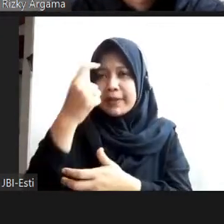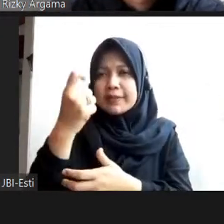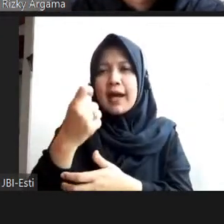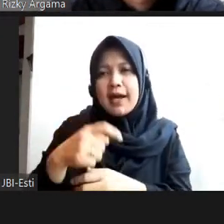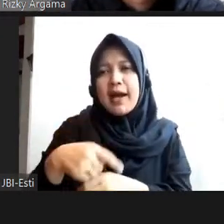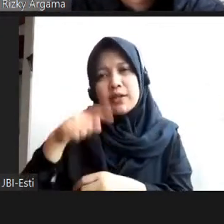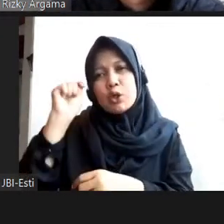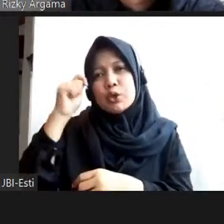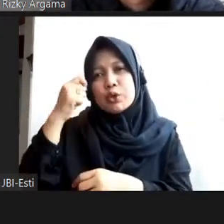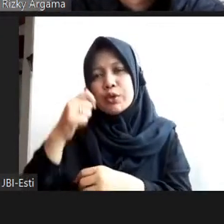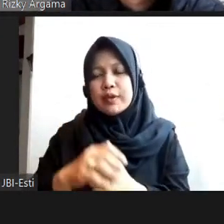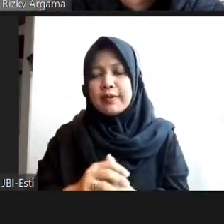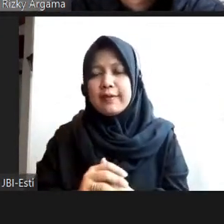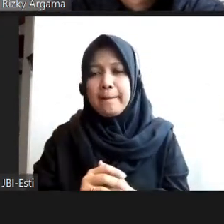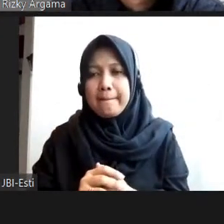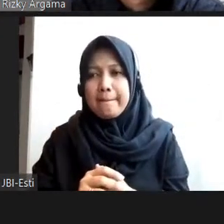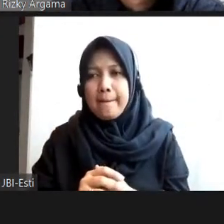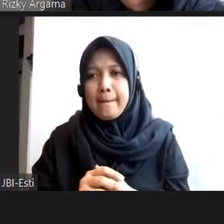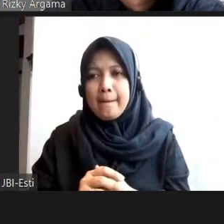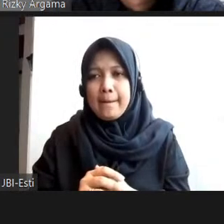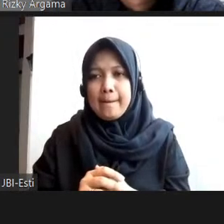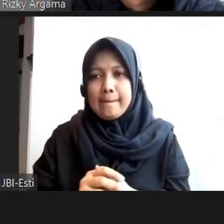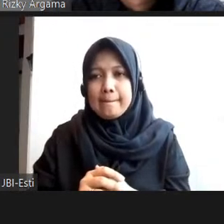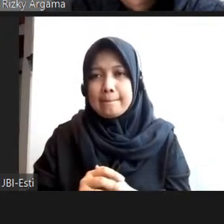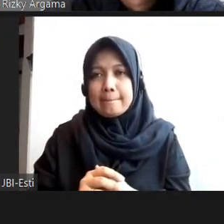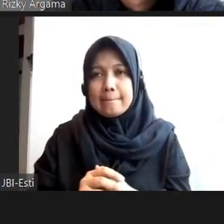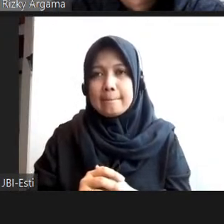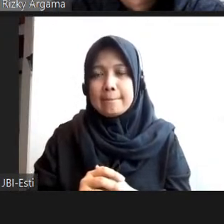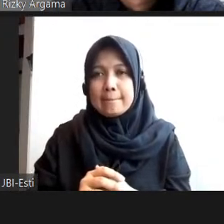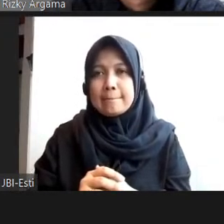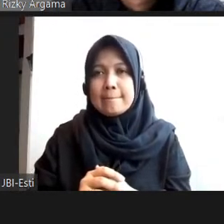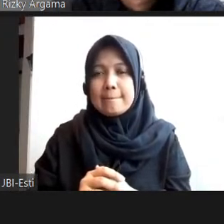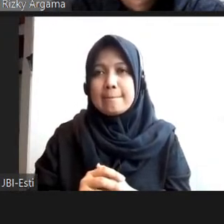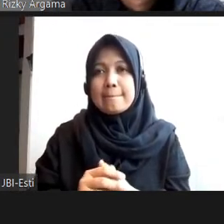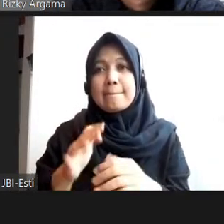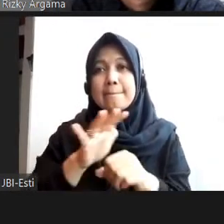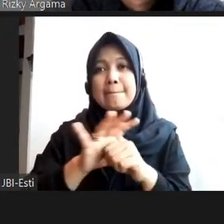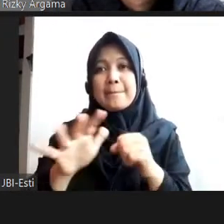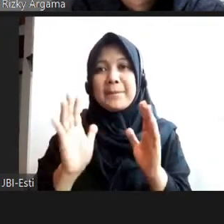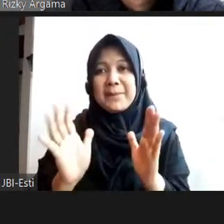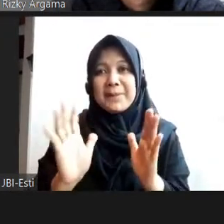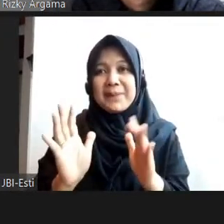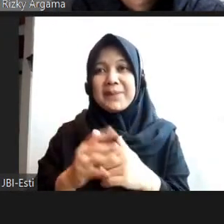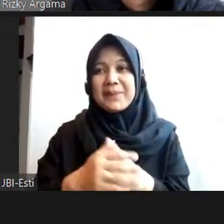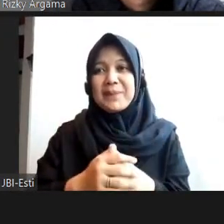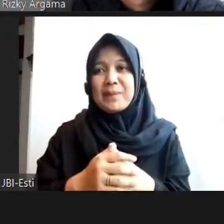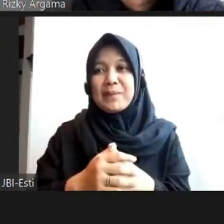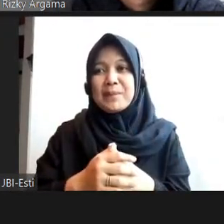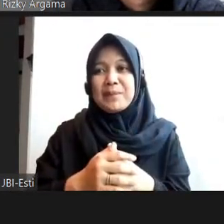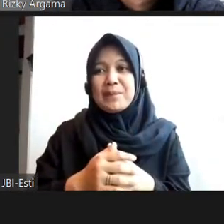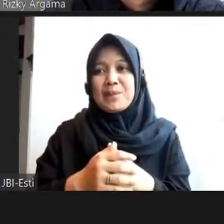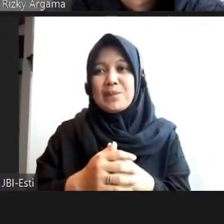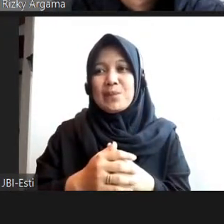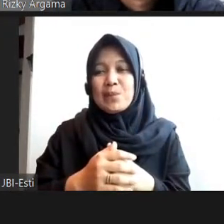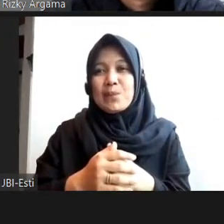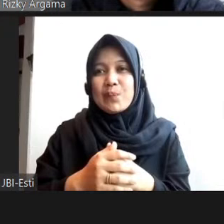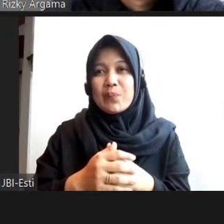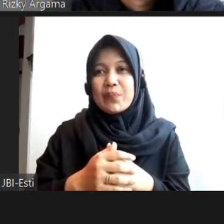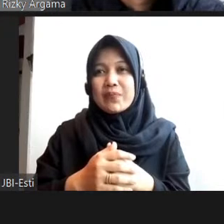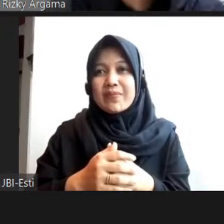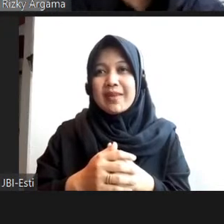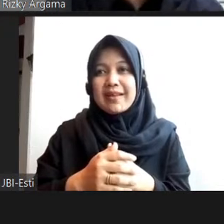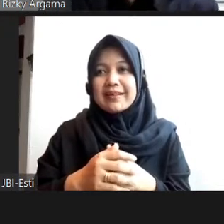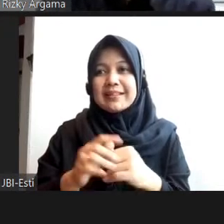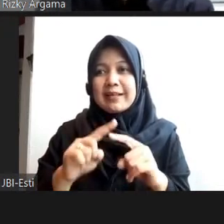sebagai sekutu dalam perjuangan tersebut. Mungkin cukup di situ karena saya tahu kita juga kehabisan waktu, tapi saya juga ingin berterima